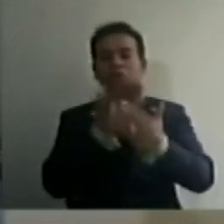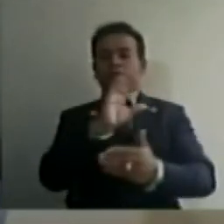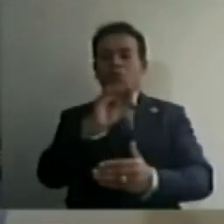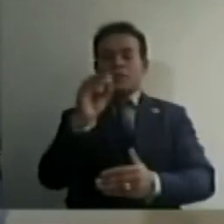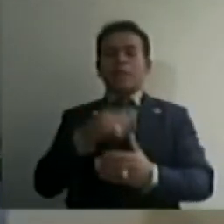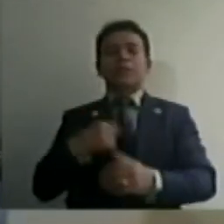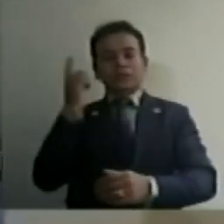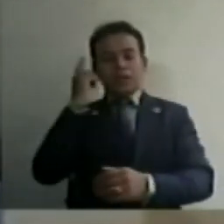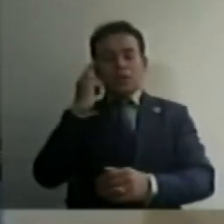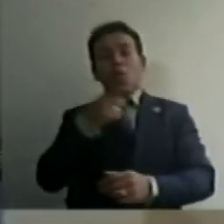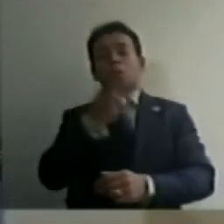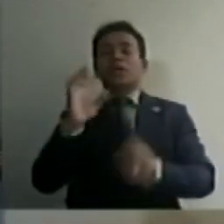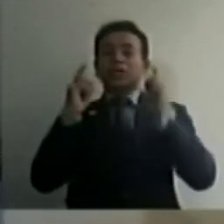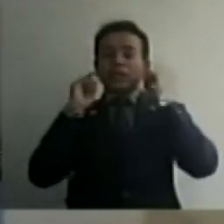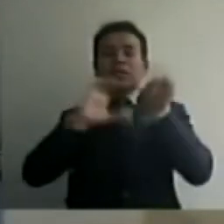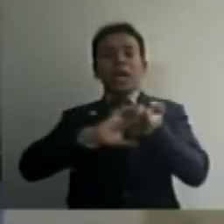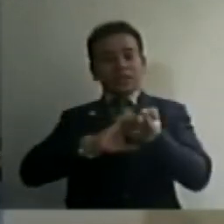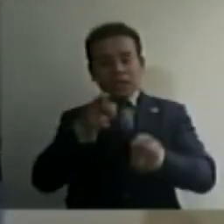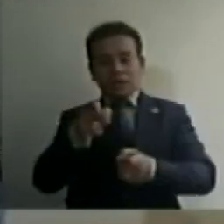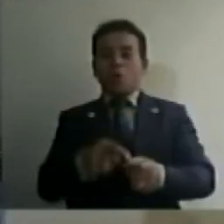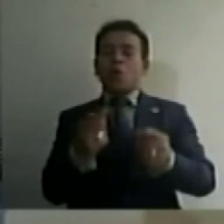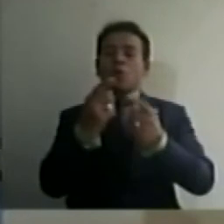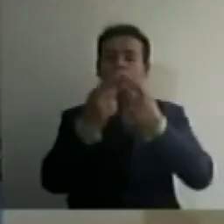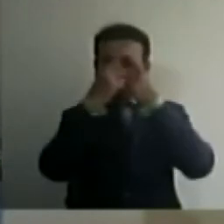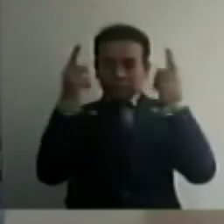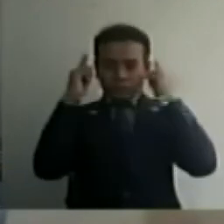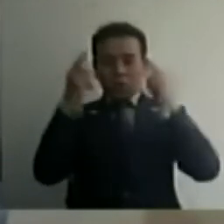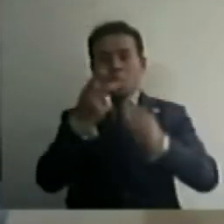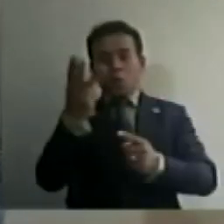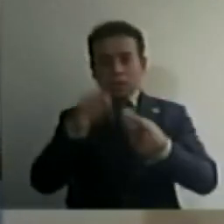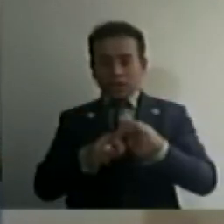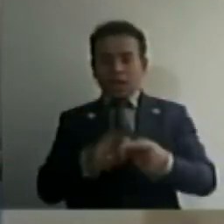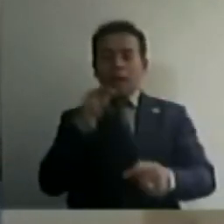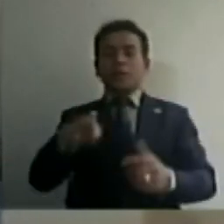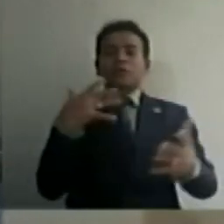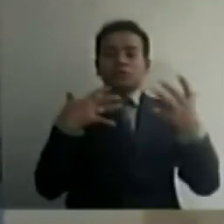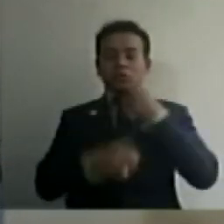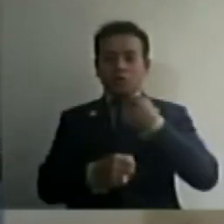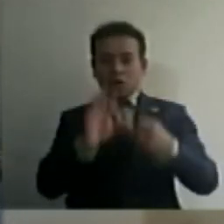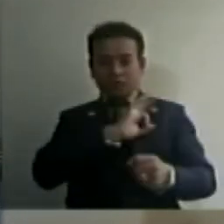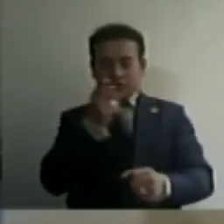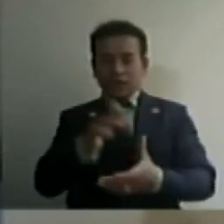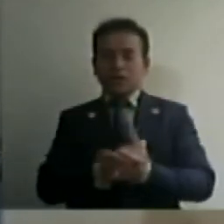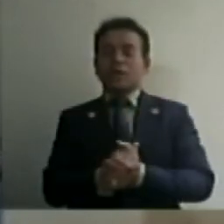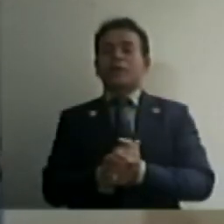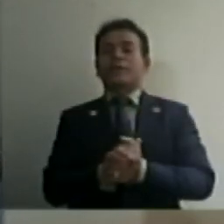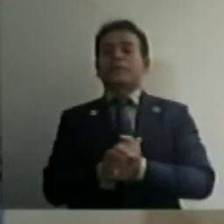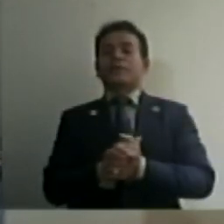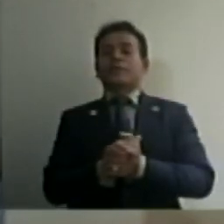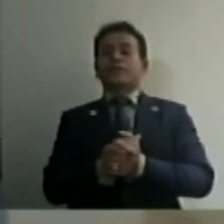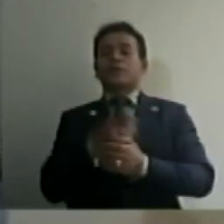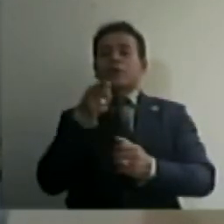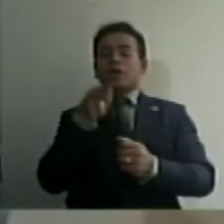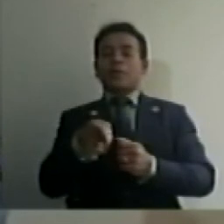আমাদের সশস্ত্র বাহিনীর ব্যক্তিবর্গ এবং অনেক যারা আমাদের প্রশাসনে কাজ করে অনেকেই সংক্রামিত হয়েছে